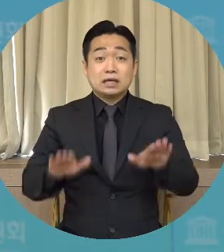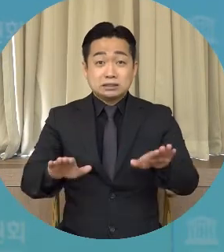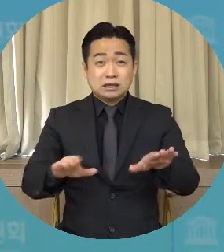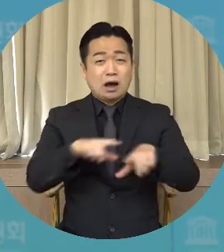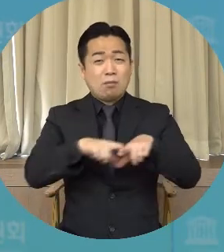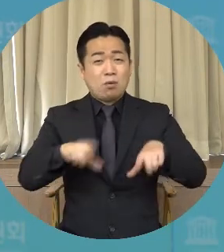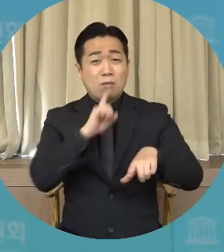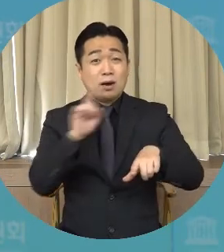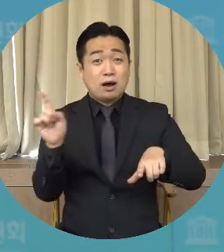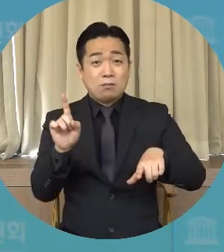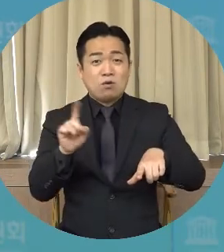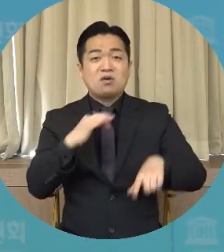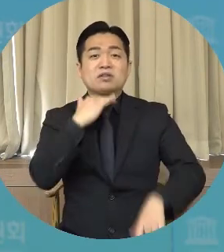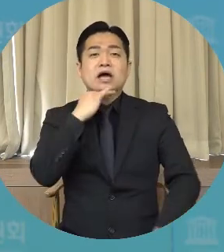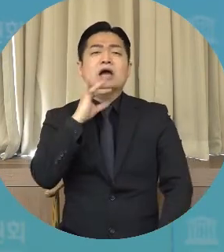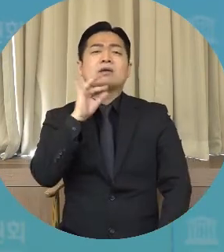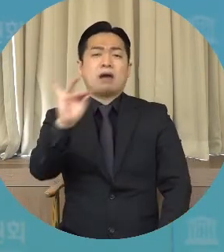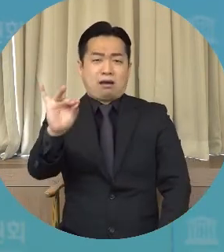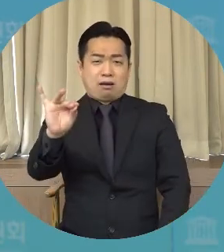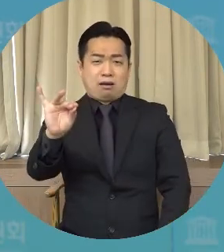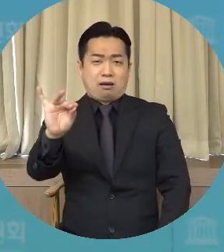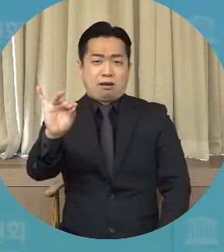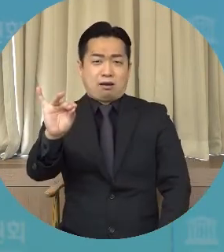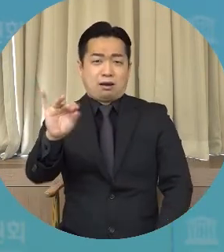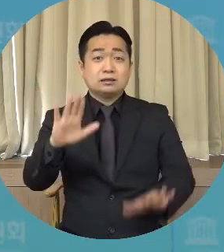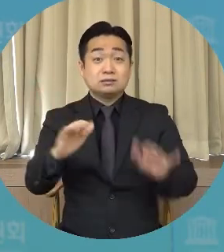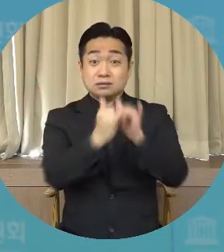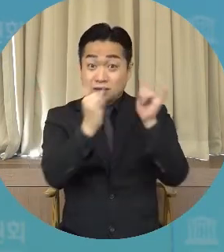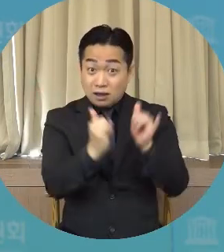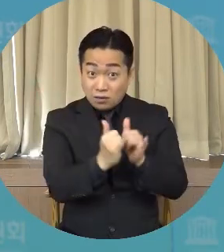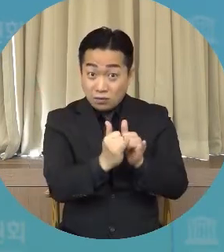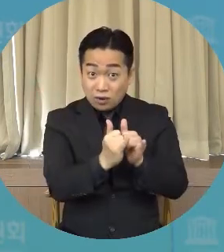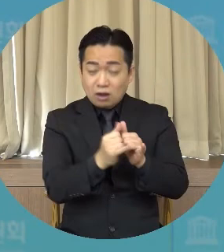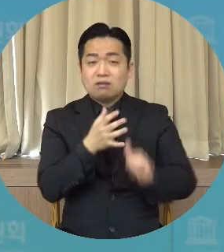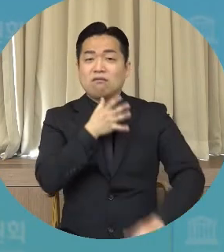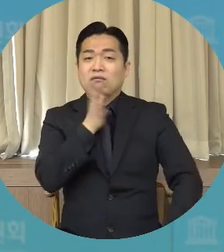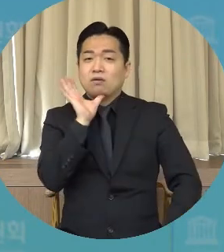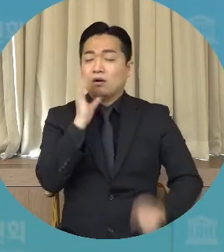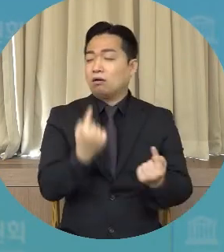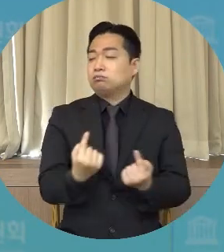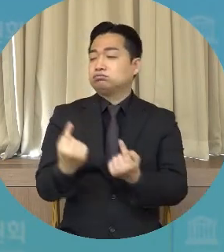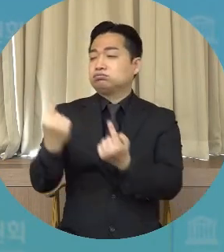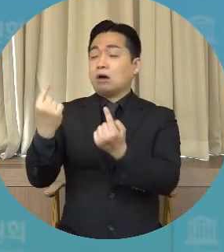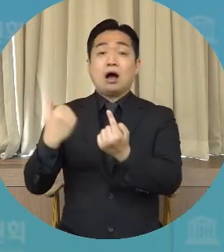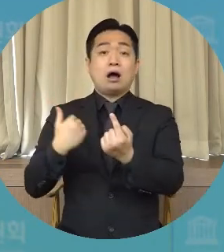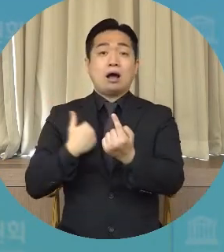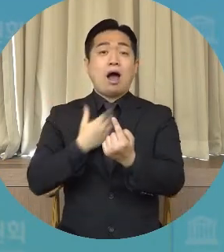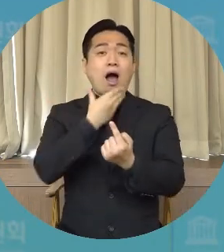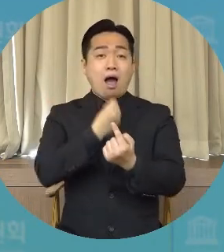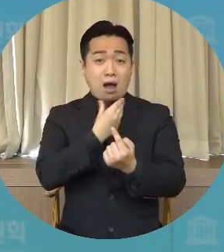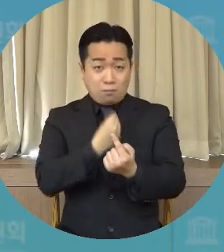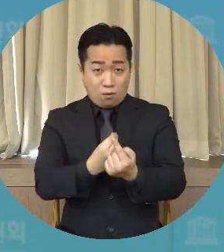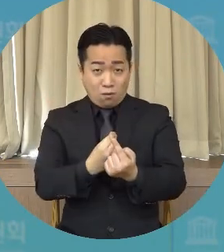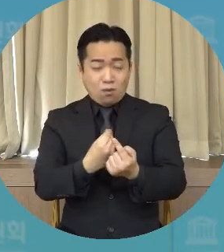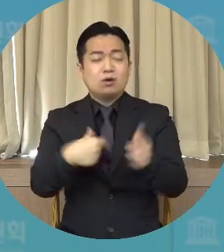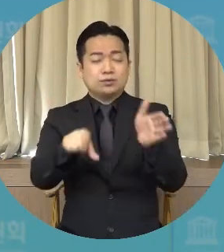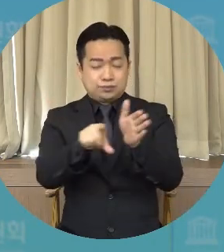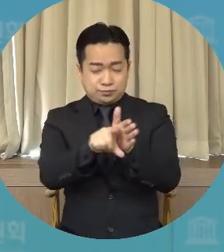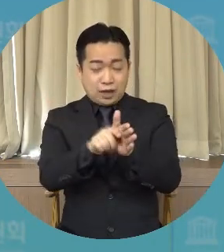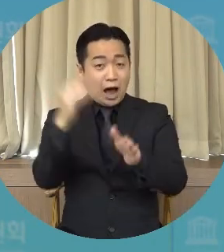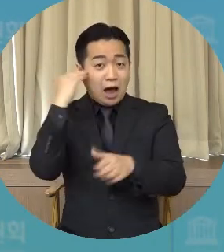하지요. 여러분의 노후가 행복하고 또 한편의 멋진 인생의 서막이 될 수 있도록